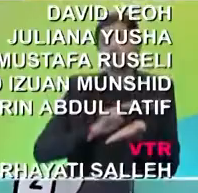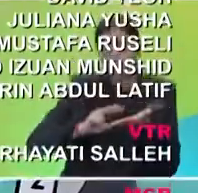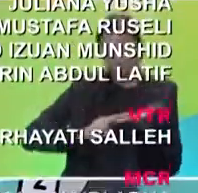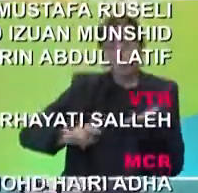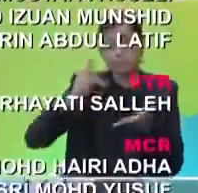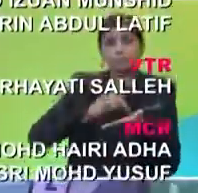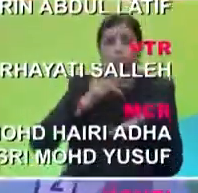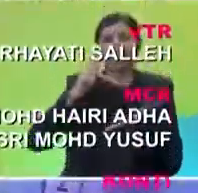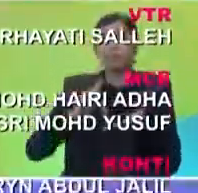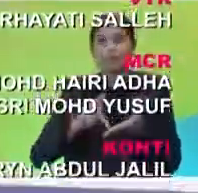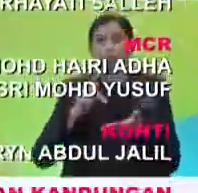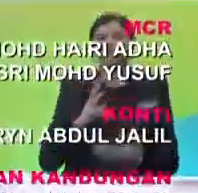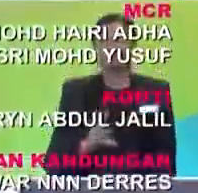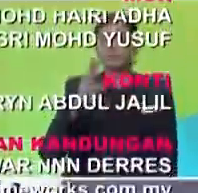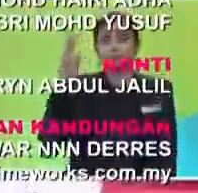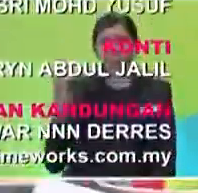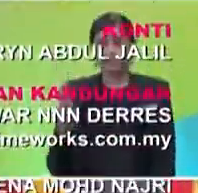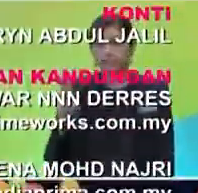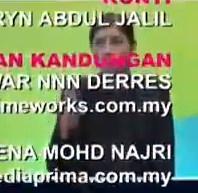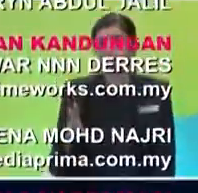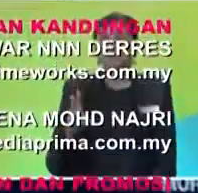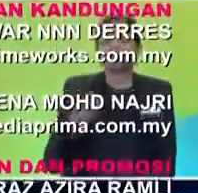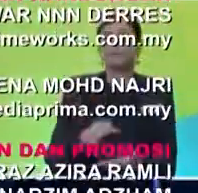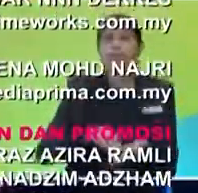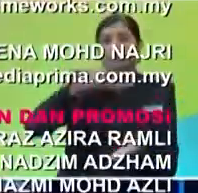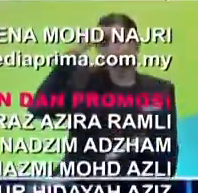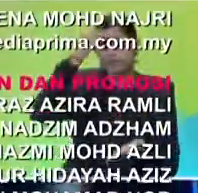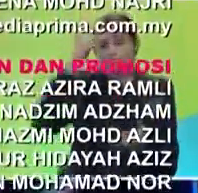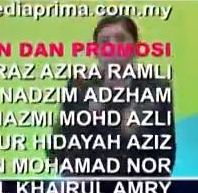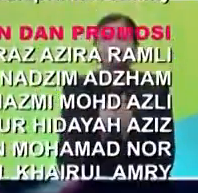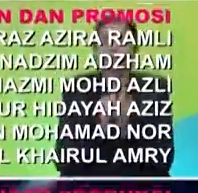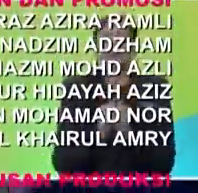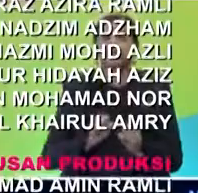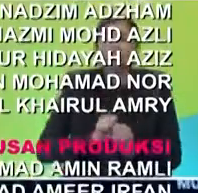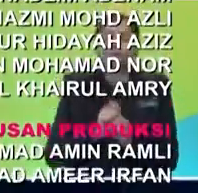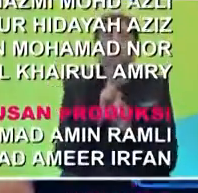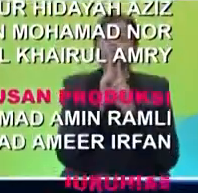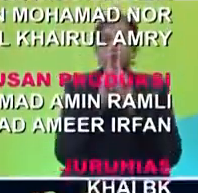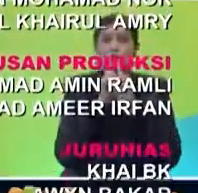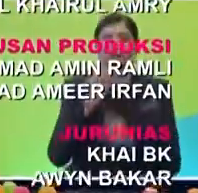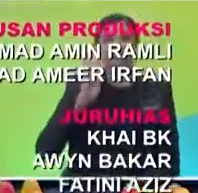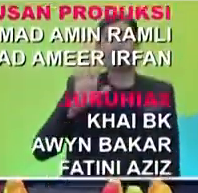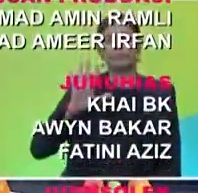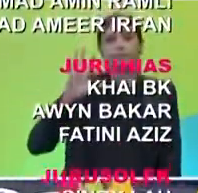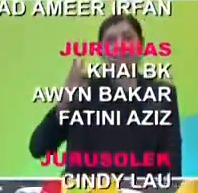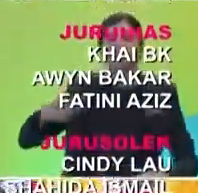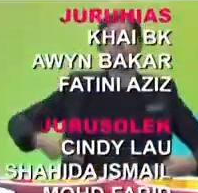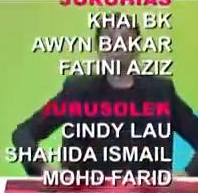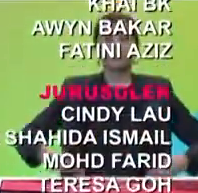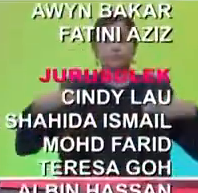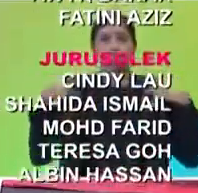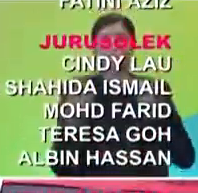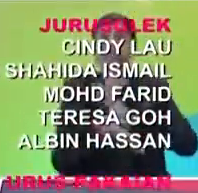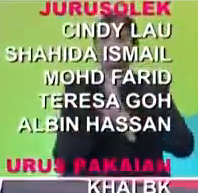baca kira. Enam, enam, belajar dengan tenang. Empat, lima, enam,